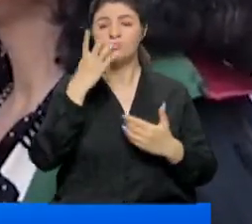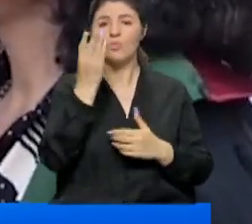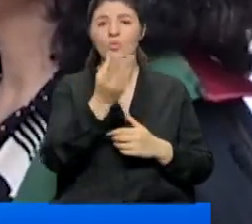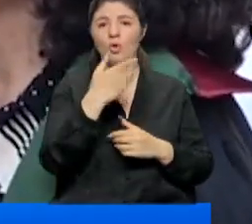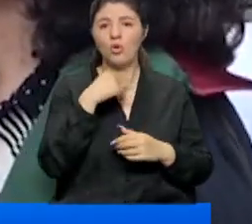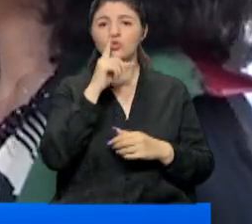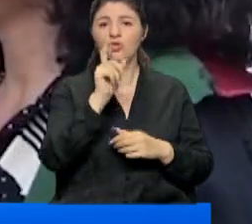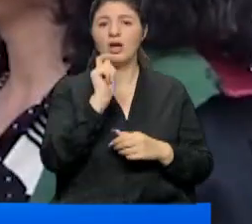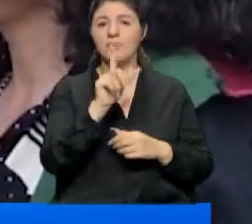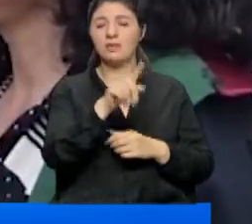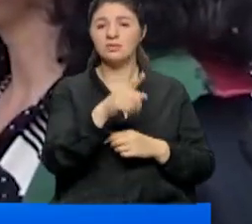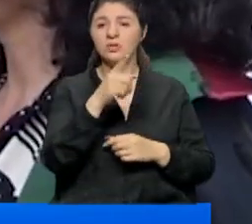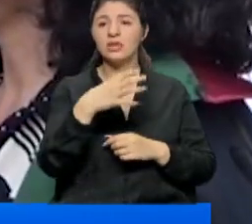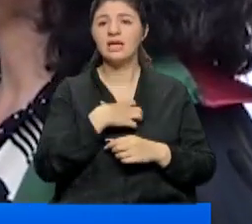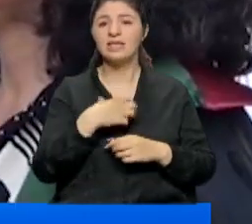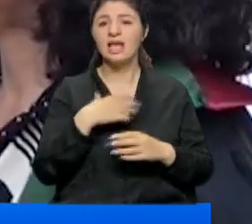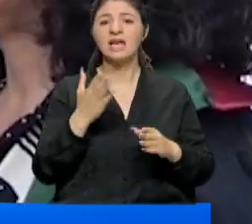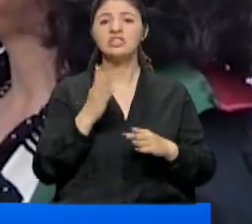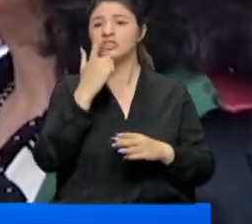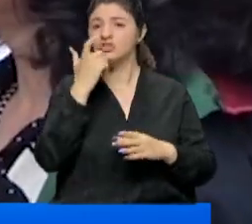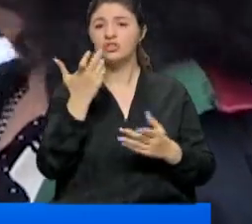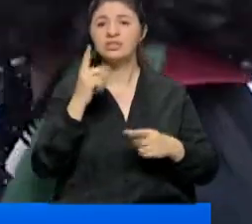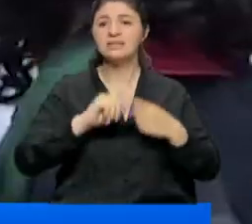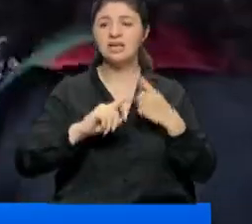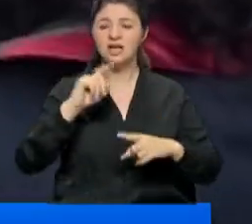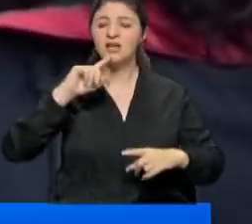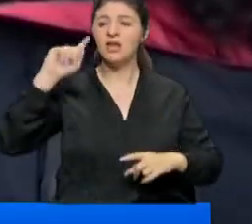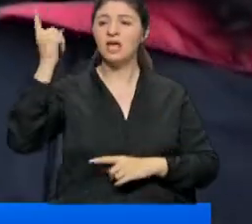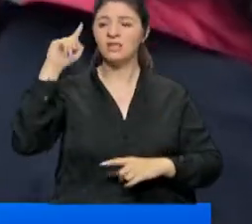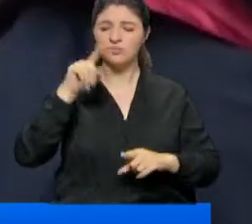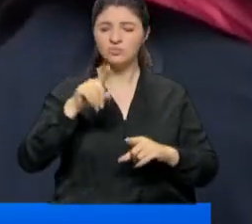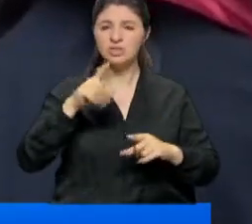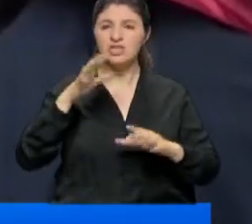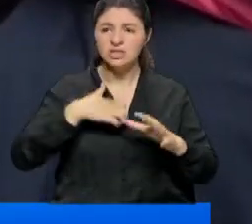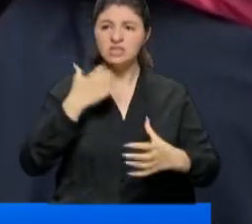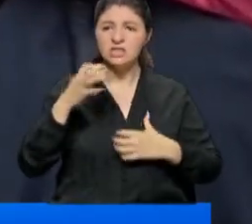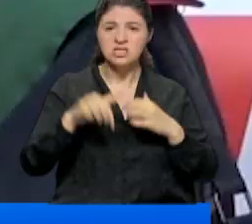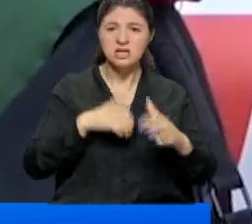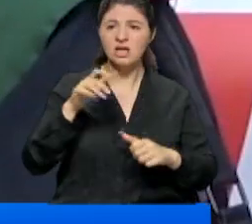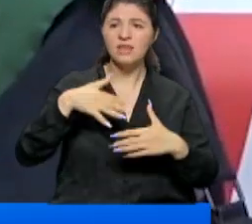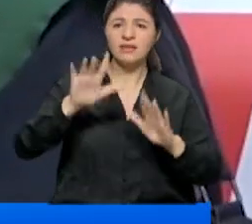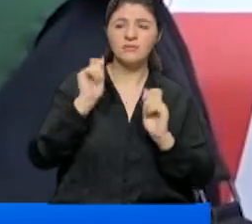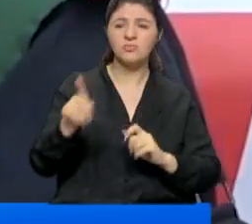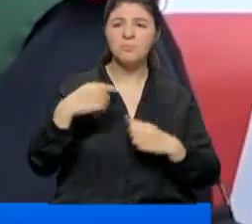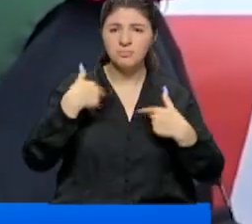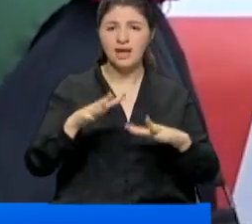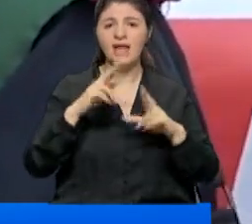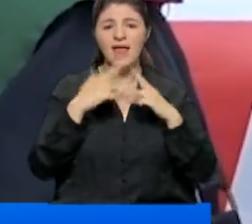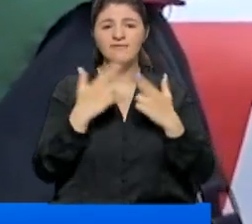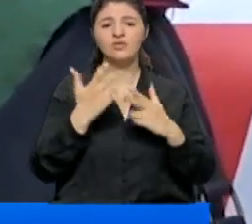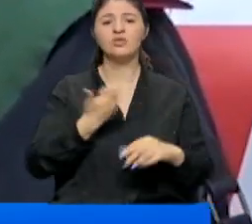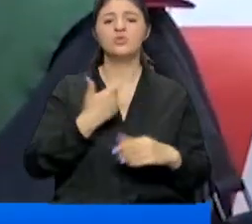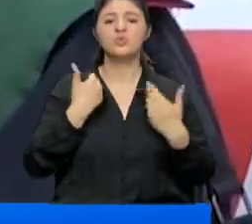oluyor onu Sorgulamak lazım Onlar kendilerini için siyasal iktidarın buluşlara teslim ediyorlar onu sormak lazım bırakın Evrensel